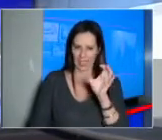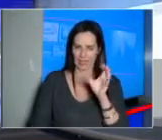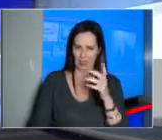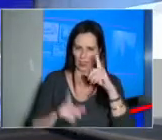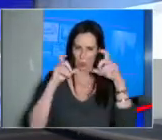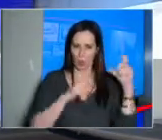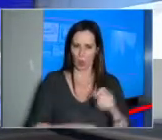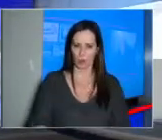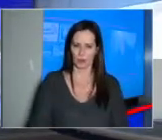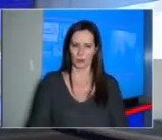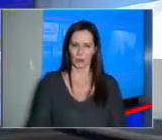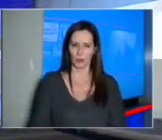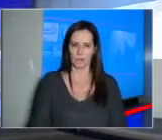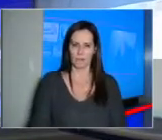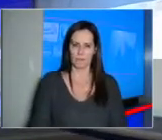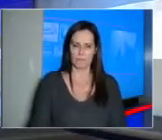בתמונות?